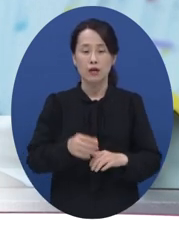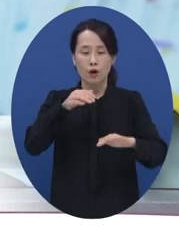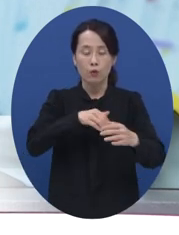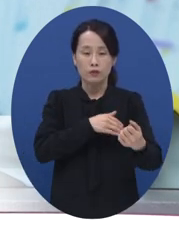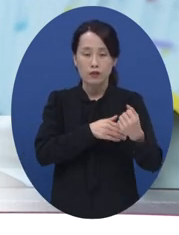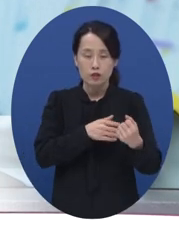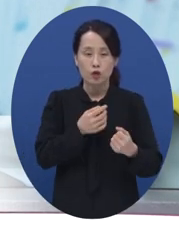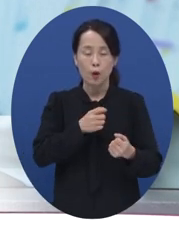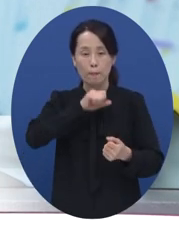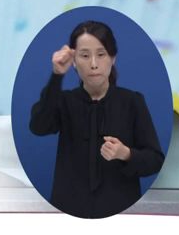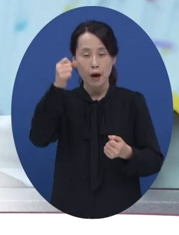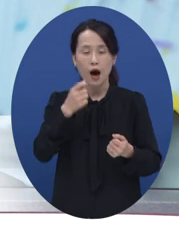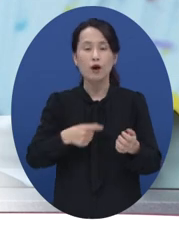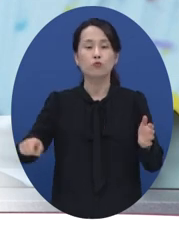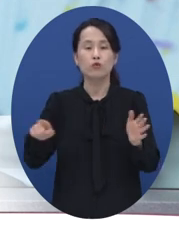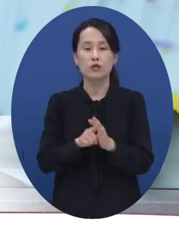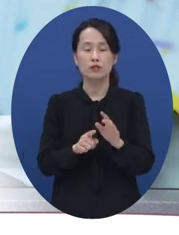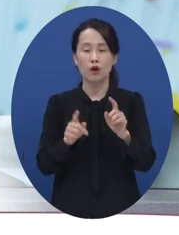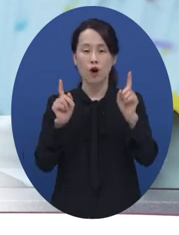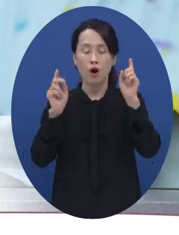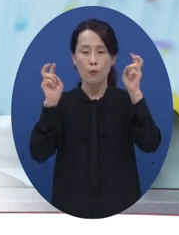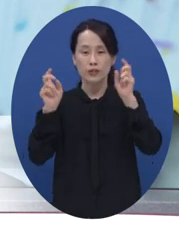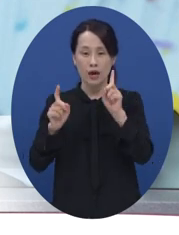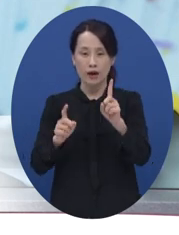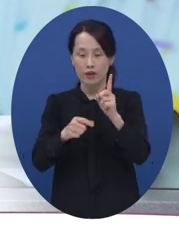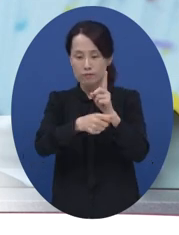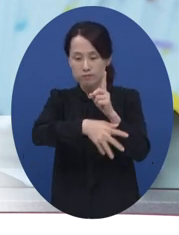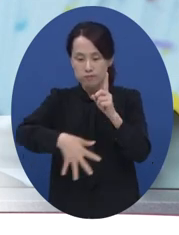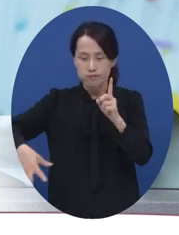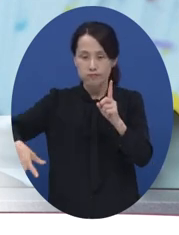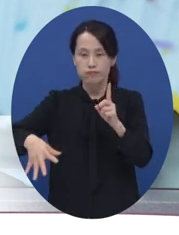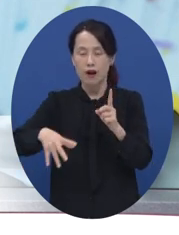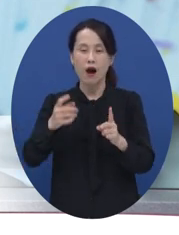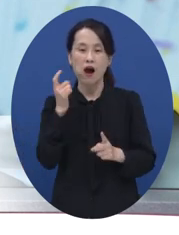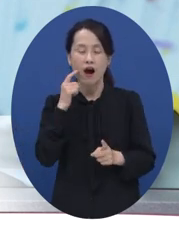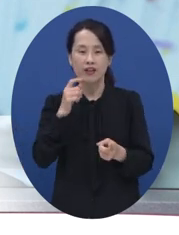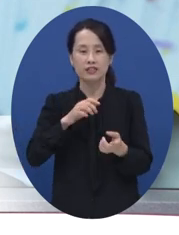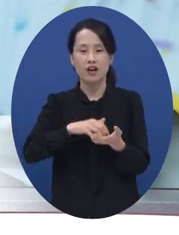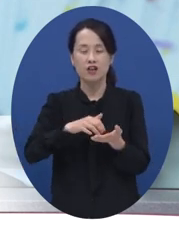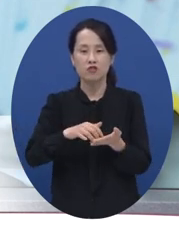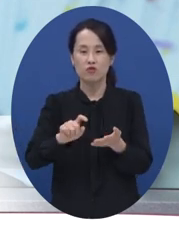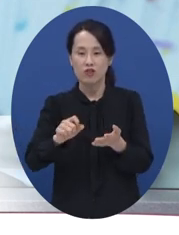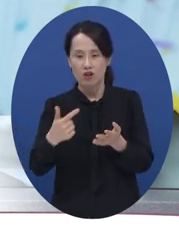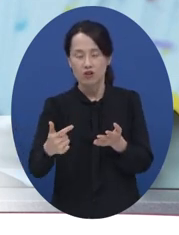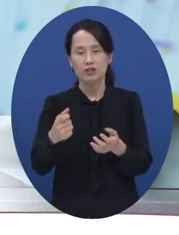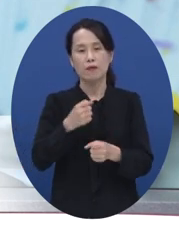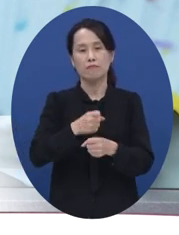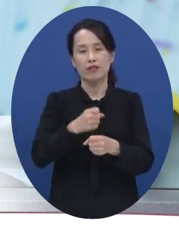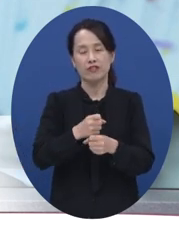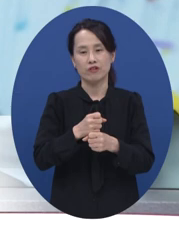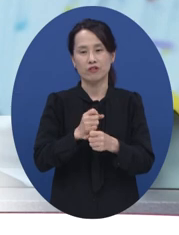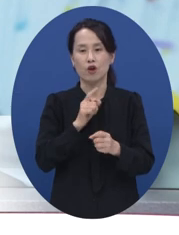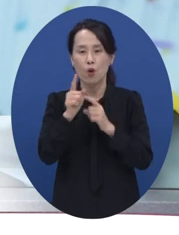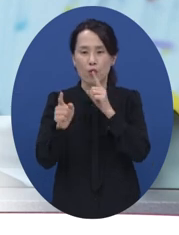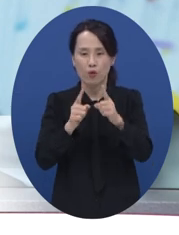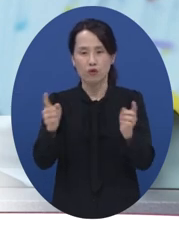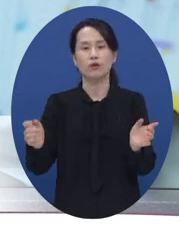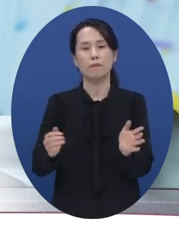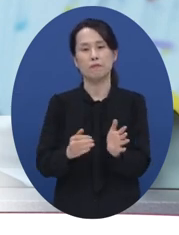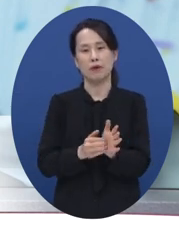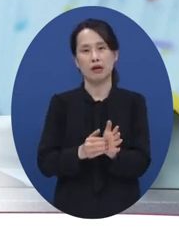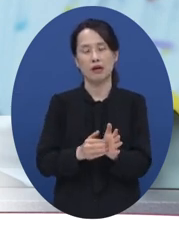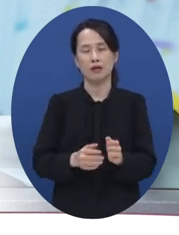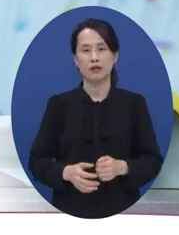시공권을 쉽게 따내기 위해 하나의 회사를 여러 개로 쪼개 입찰에 참여한 곳이 많았는데 비싼 이름으로 된